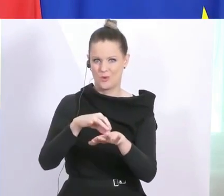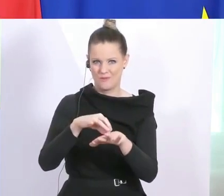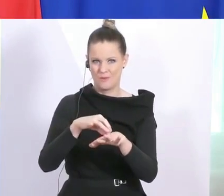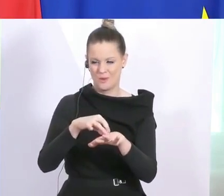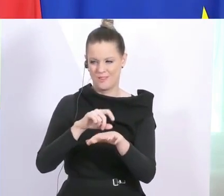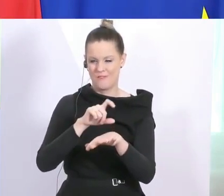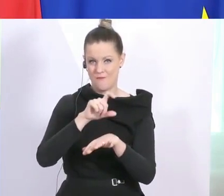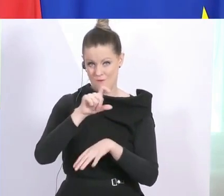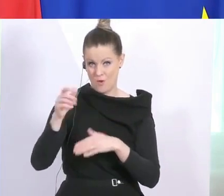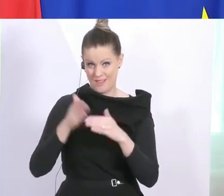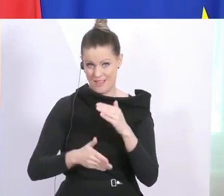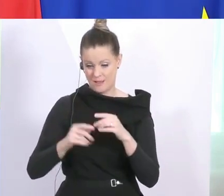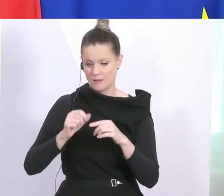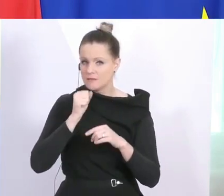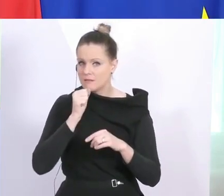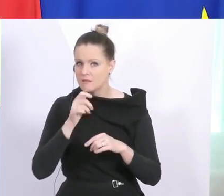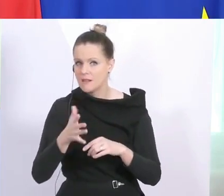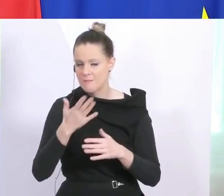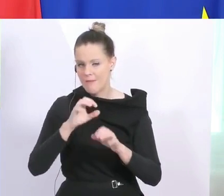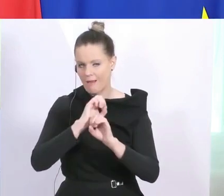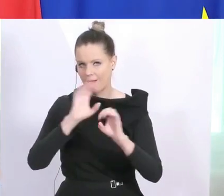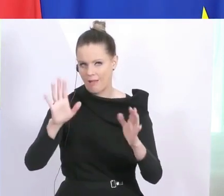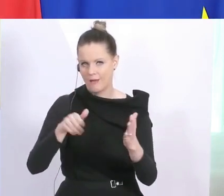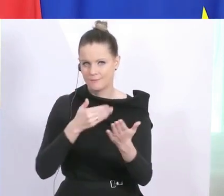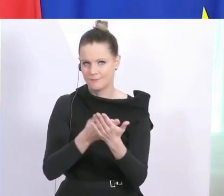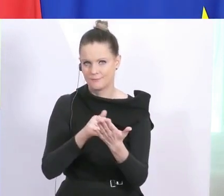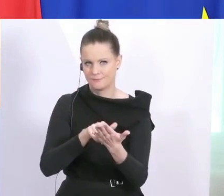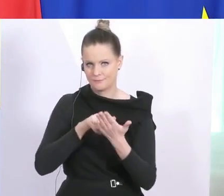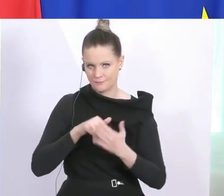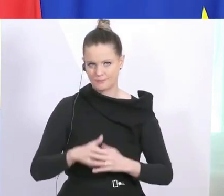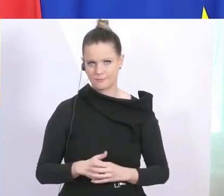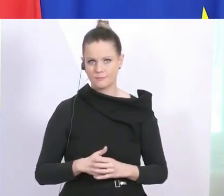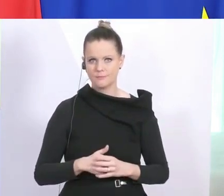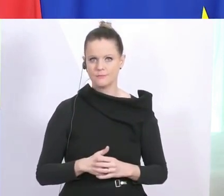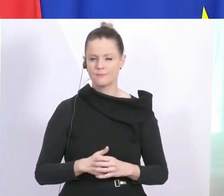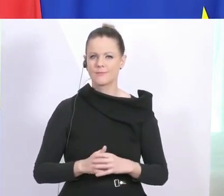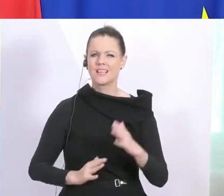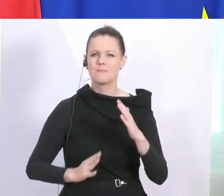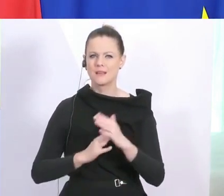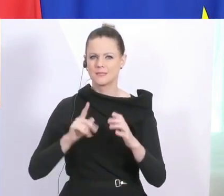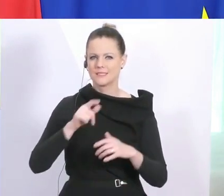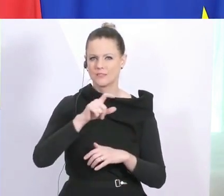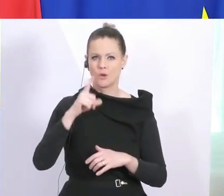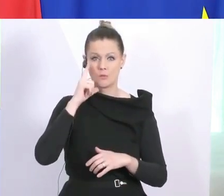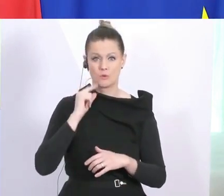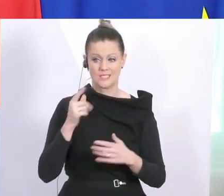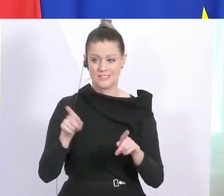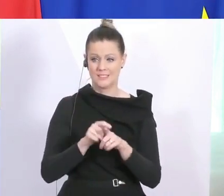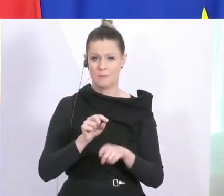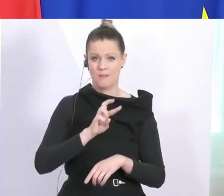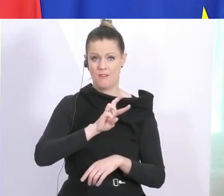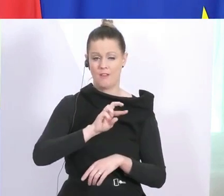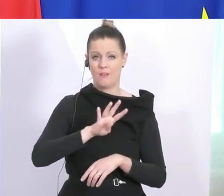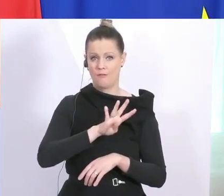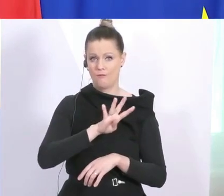In den nächsten Tagen sollten wir da noch mehr an Klarheit haben. Spätestens nächsten Montag wieder diese Formation hier